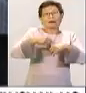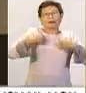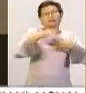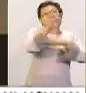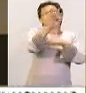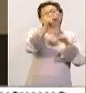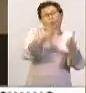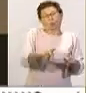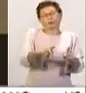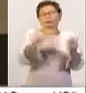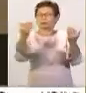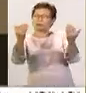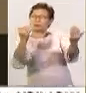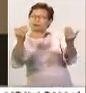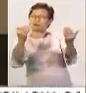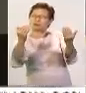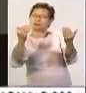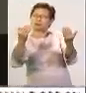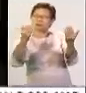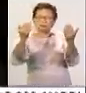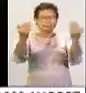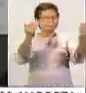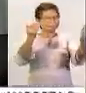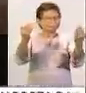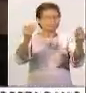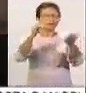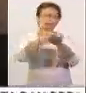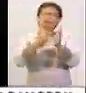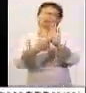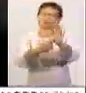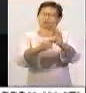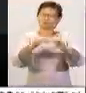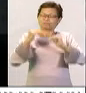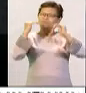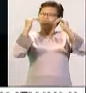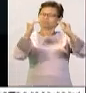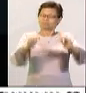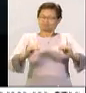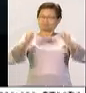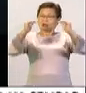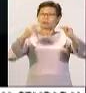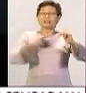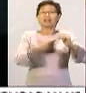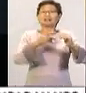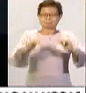orang. In comparison, secara perbandingan, itu menunjukkan tahap kita